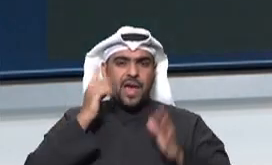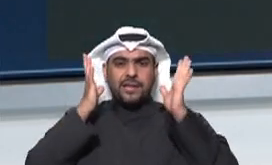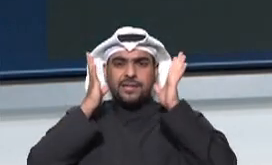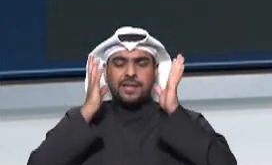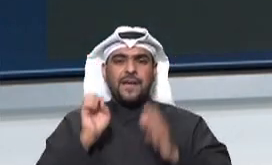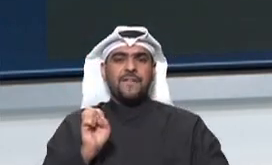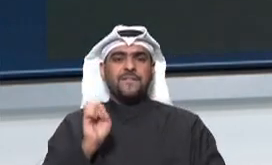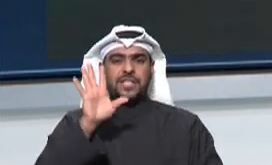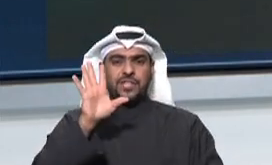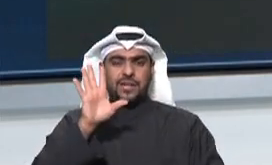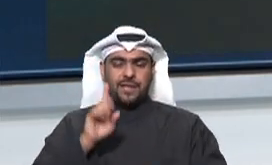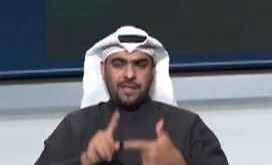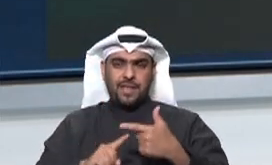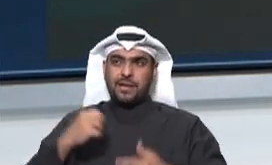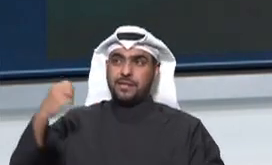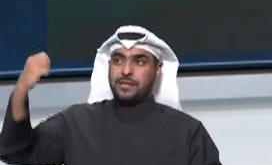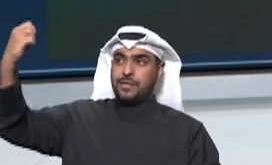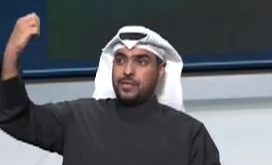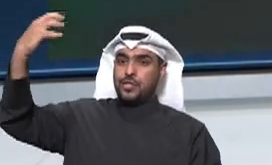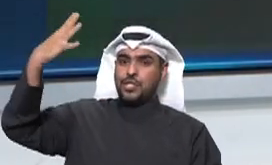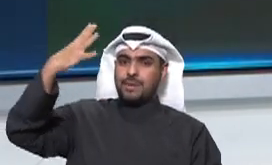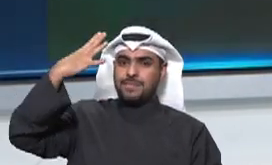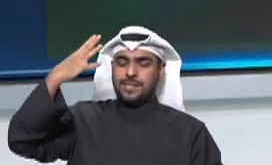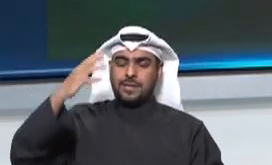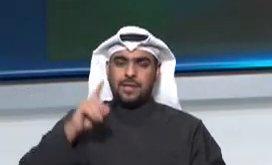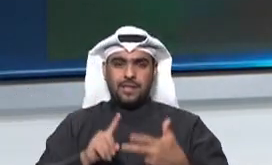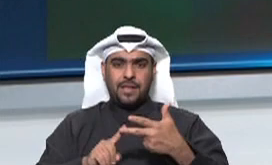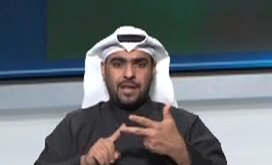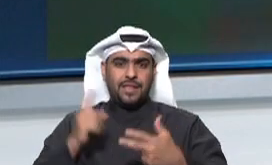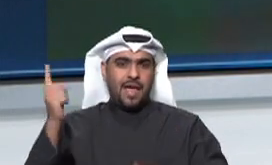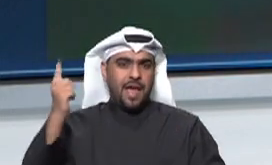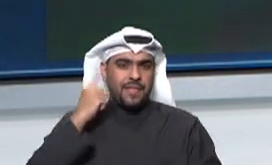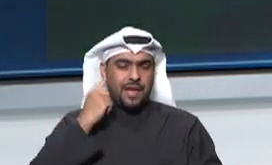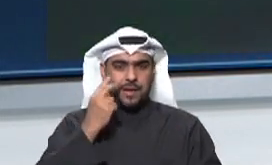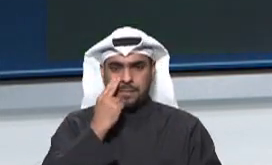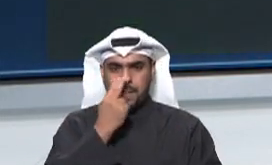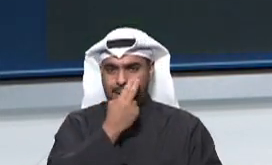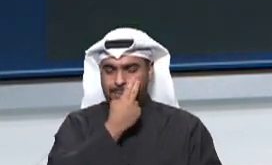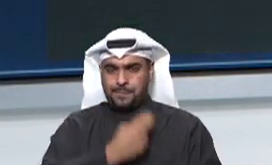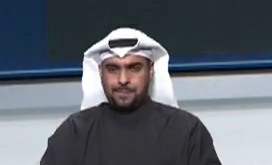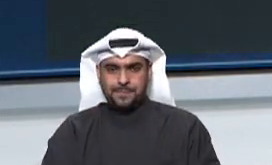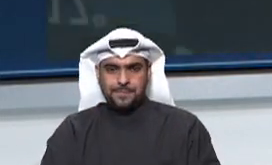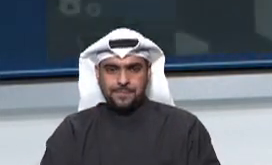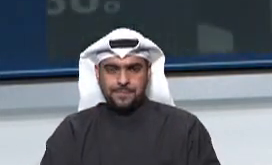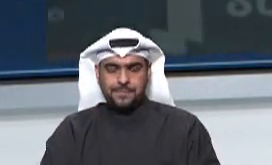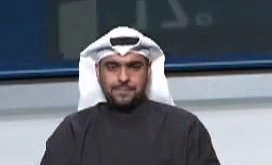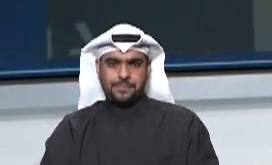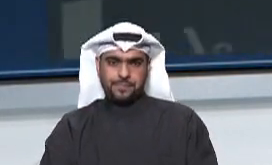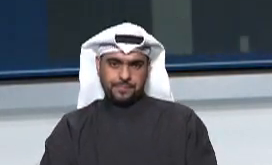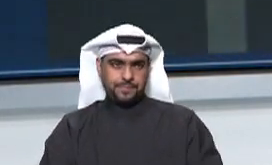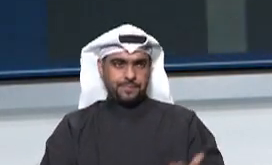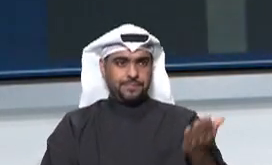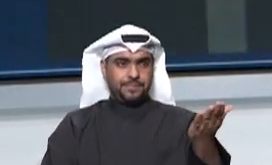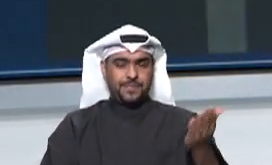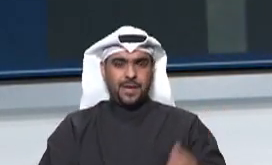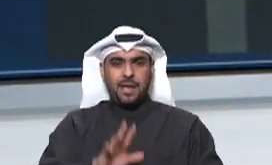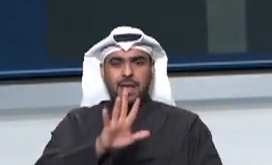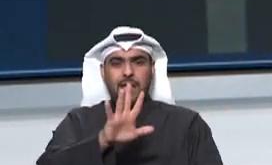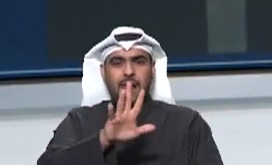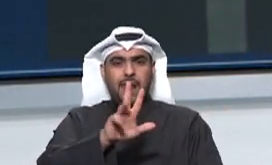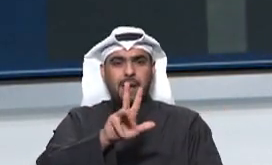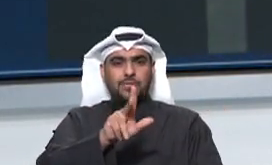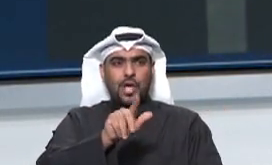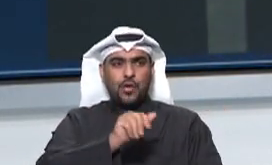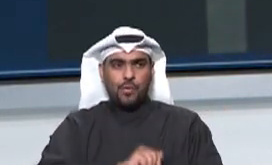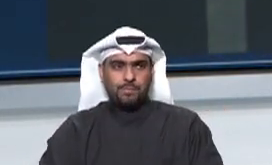دقيقة، والشروق الساعة 6:42، والمغرب الساعة 5. أما الطقس المتوقع خلال الأيام الخمسة القادمة، عبور السحب